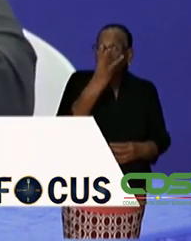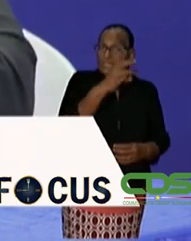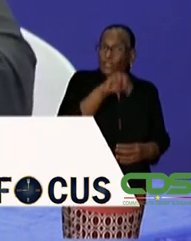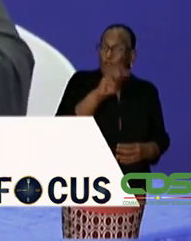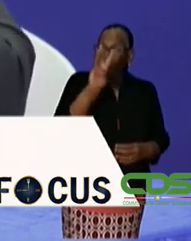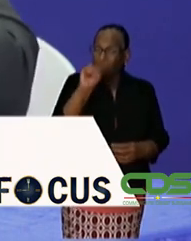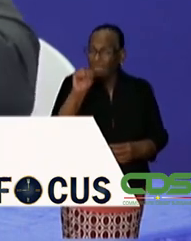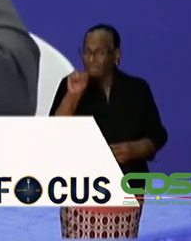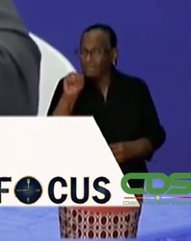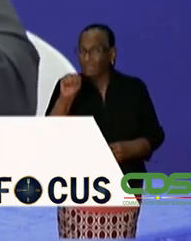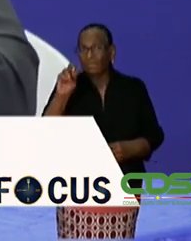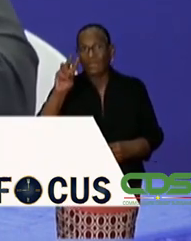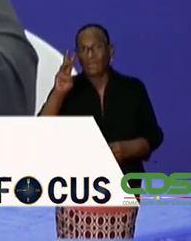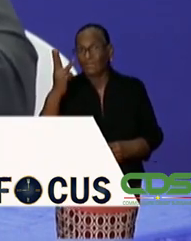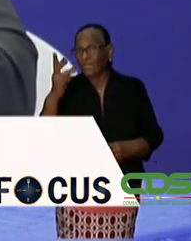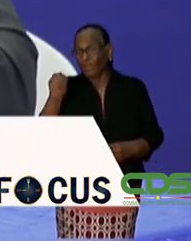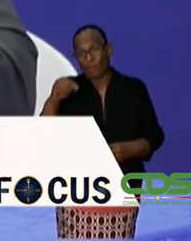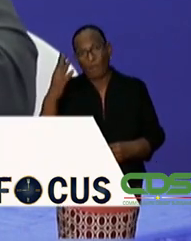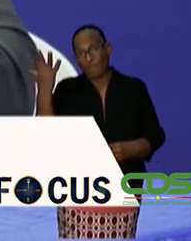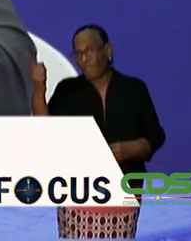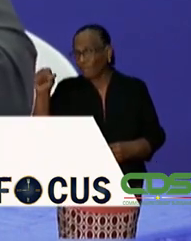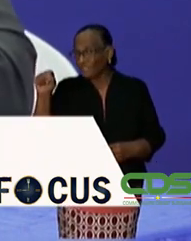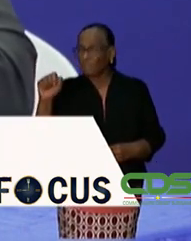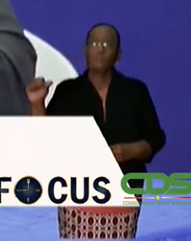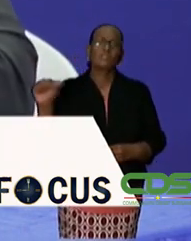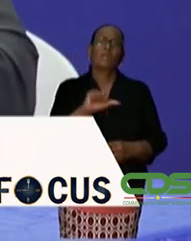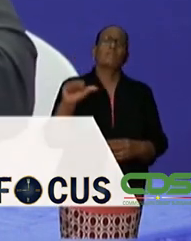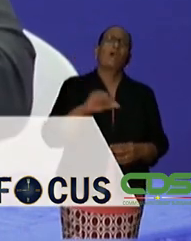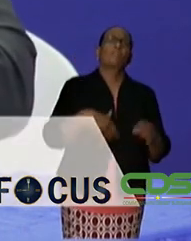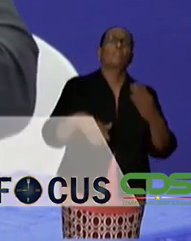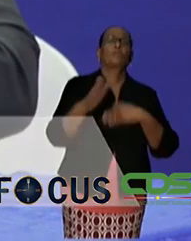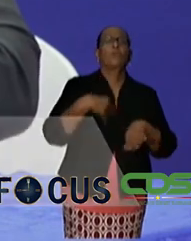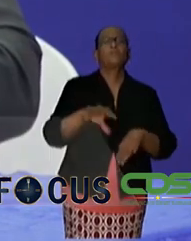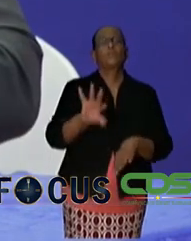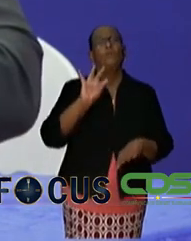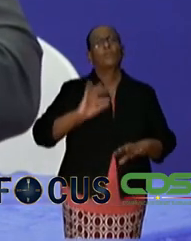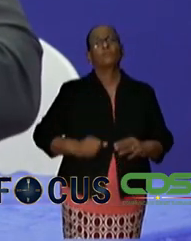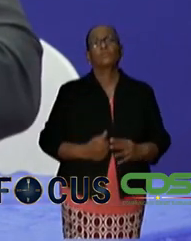accepteert dat niet, dan gaan we dus naar een ander model moeten zoeken.